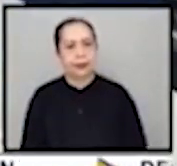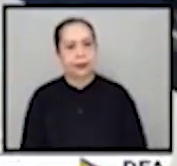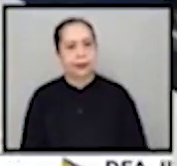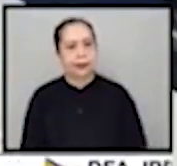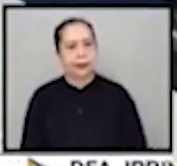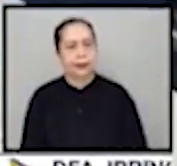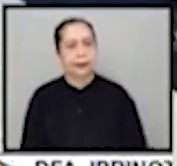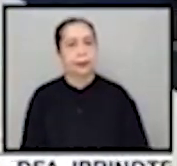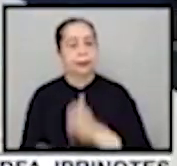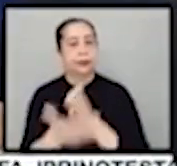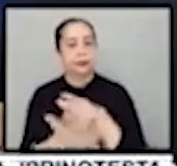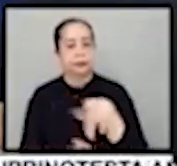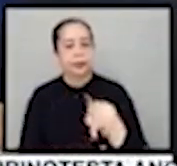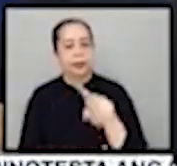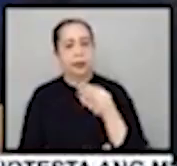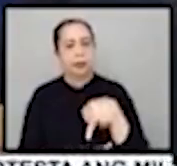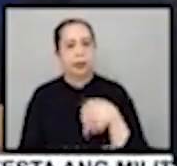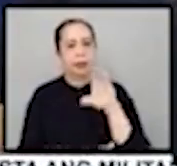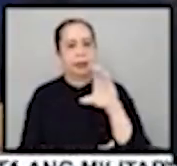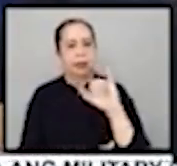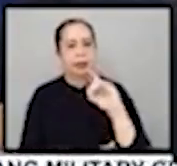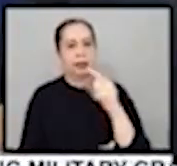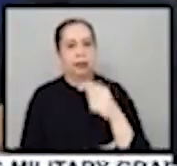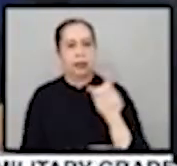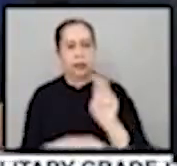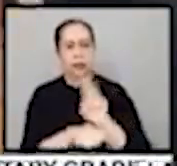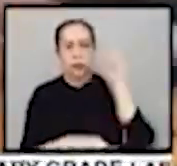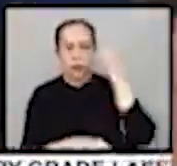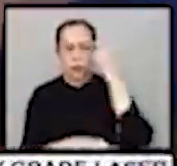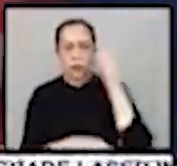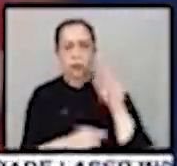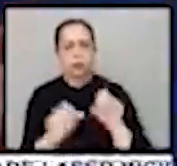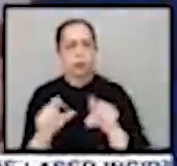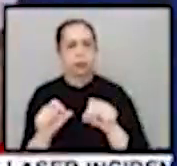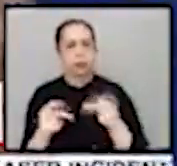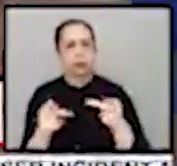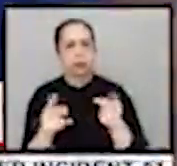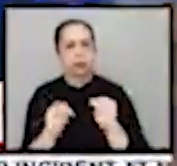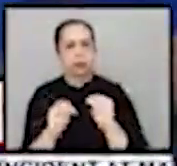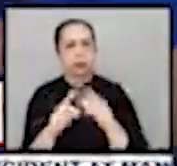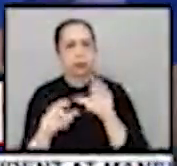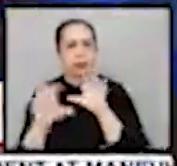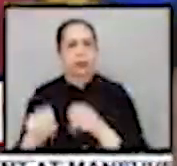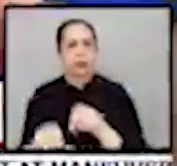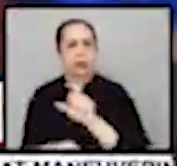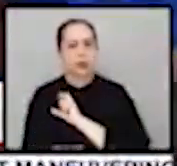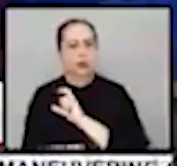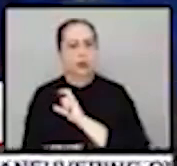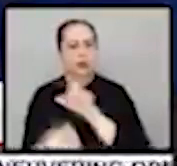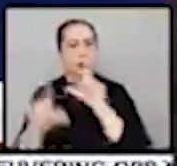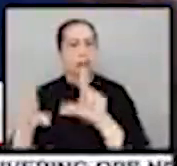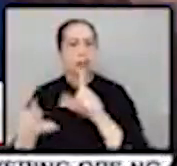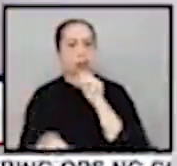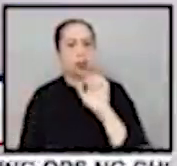Dumulog sa PNP-CIDG ang mga biktima ng government appointment for sale scam. Ito'y matapos maaresto ng pulisya ang suspek na si